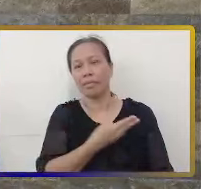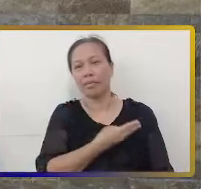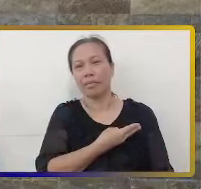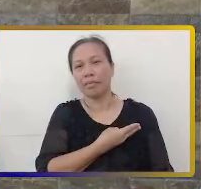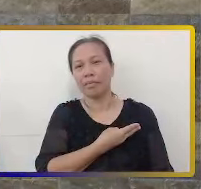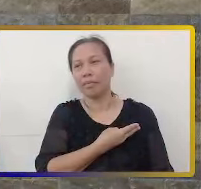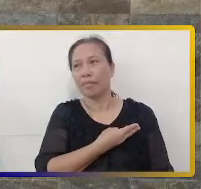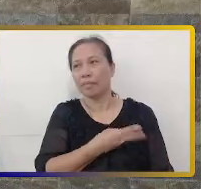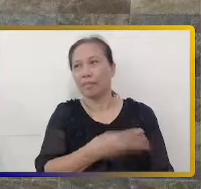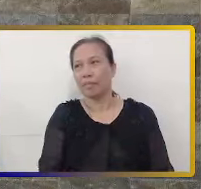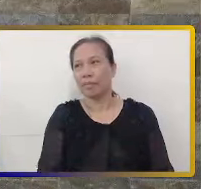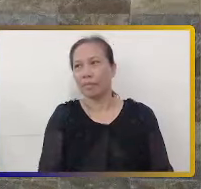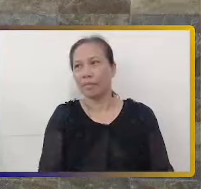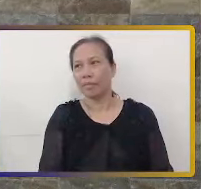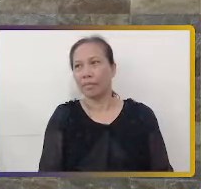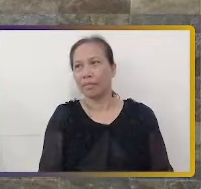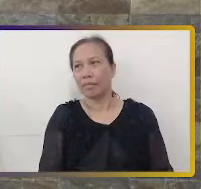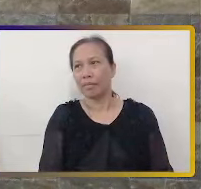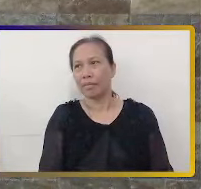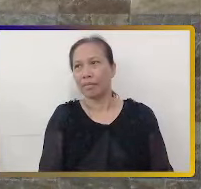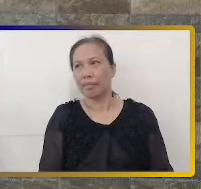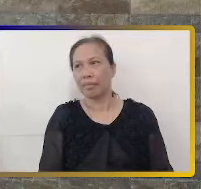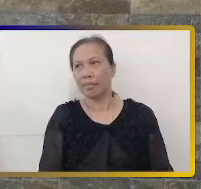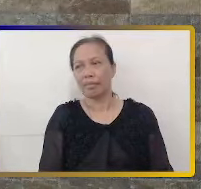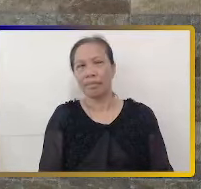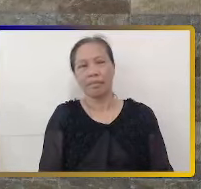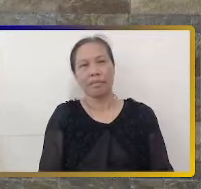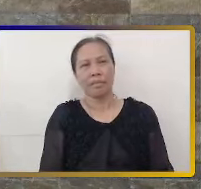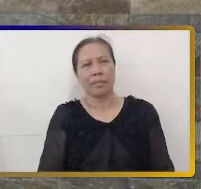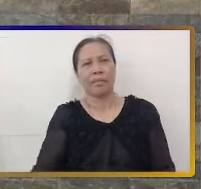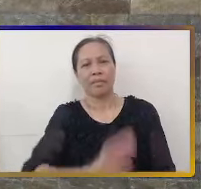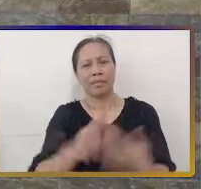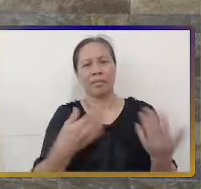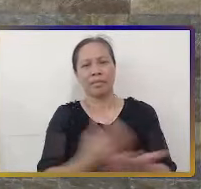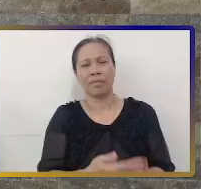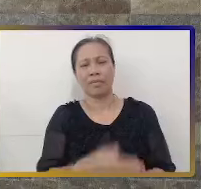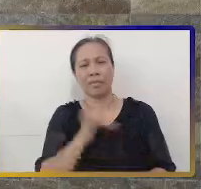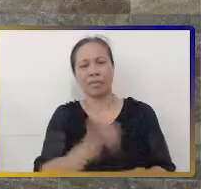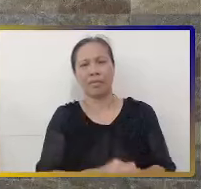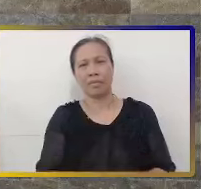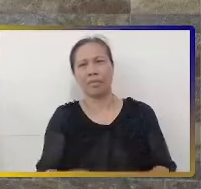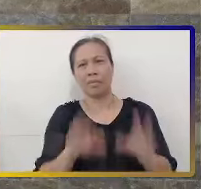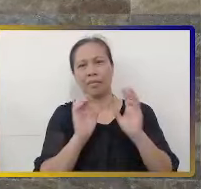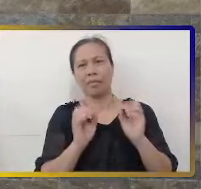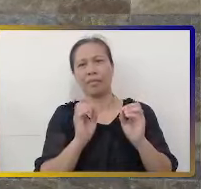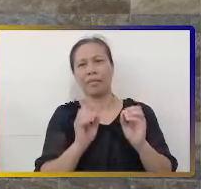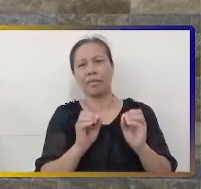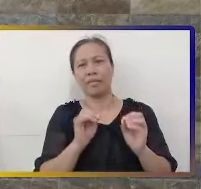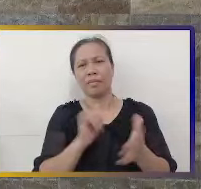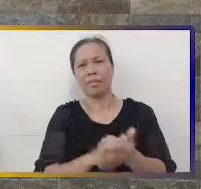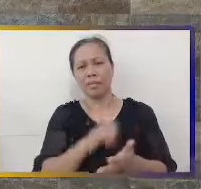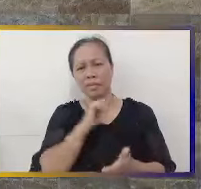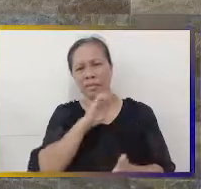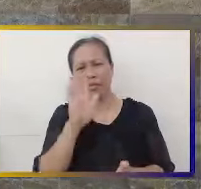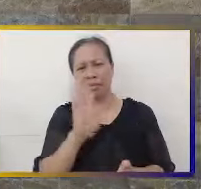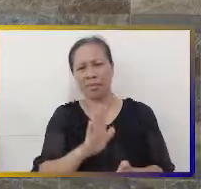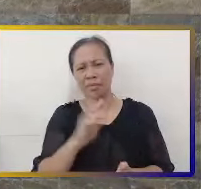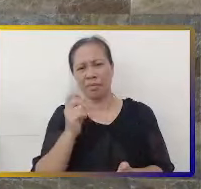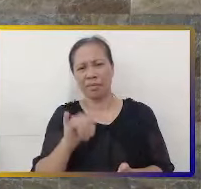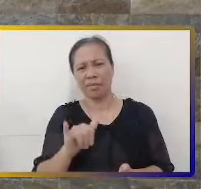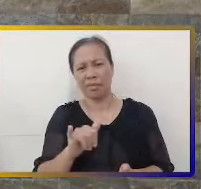ito mga nagtuturo hindi ba Hindi ba sila nag-aaral talaga you know the under old covenant walang Why are